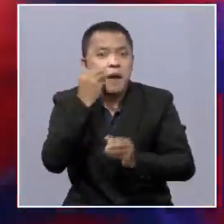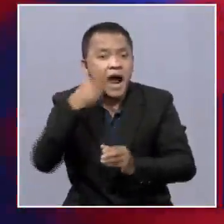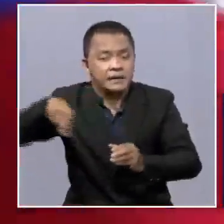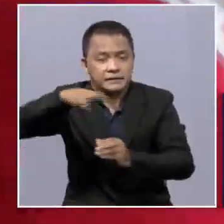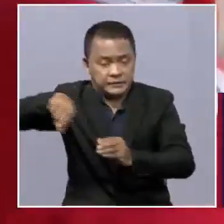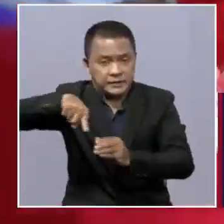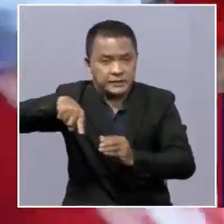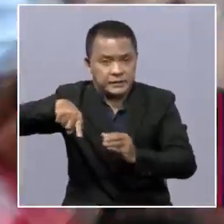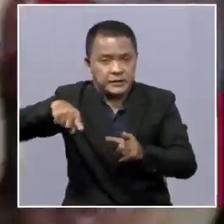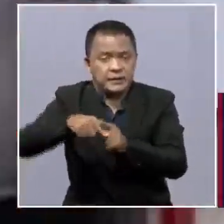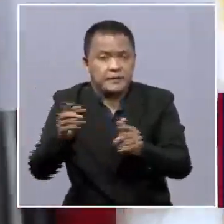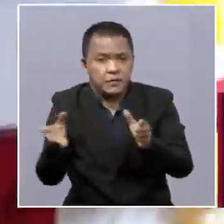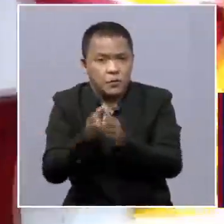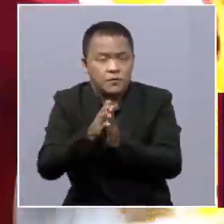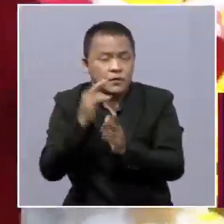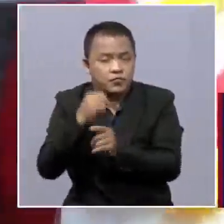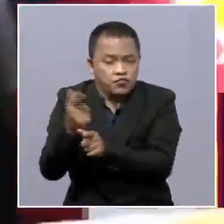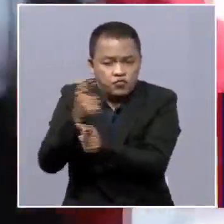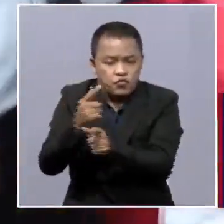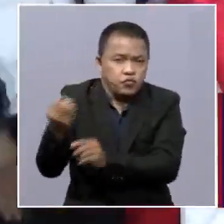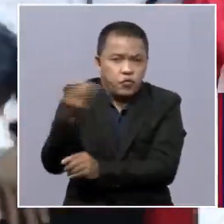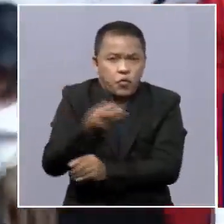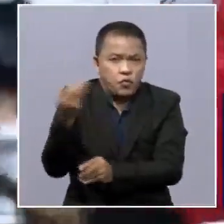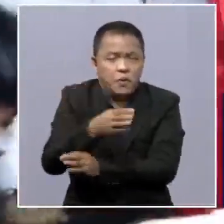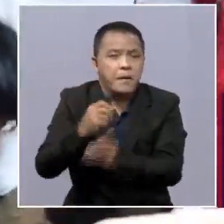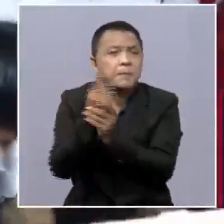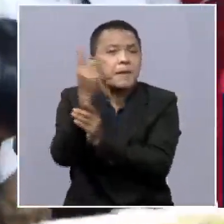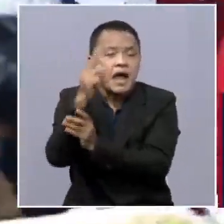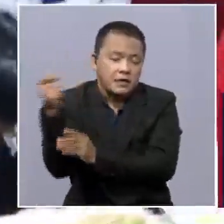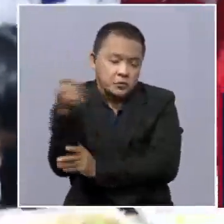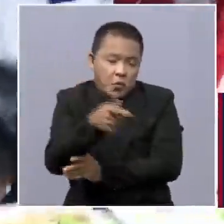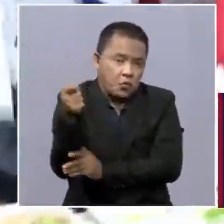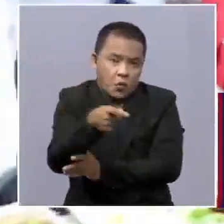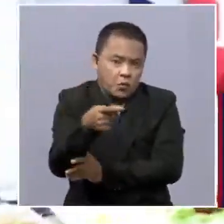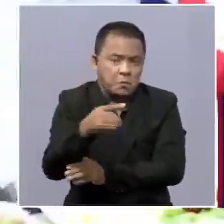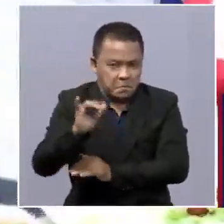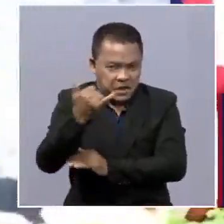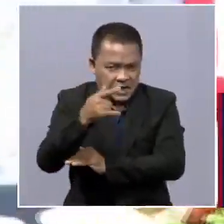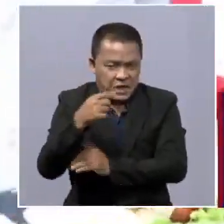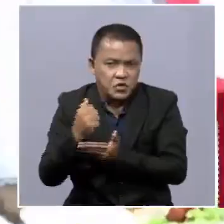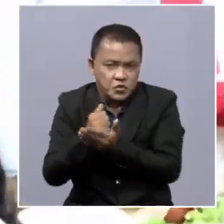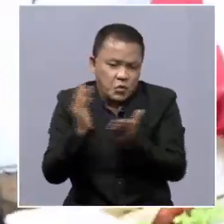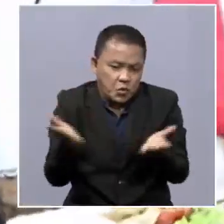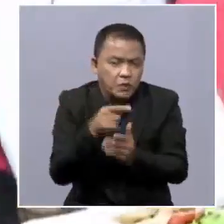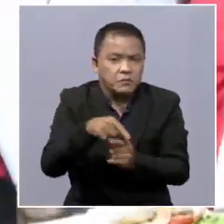3โคกแถมได้รับน้ำเลี้ยงอย่างดีจากบ้านป่ารอยต่อก็ถือว่ามีโอกาสลุ้นมากกว่าสมัยที่แล้วค่ะ